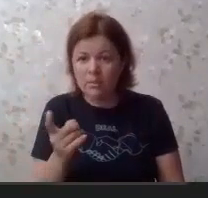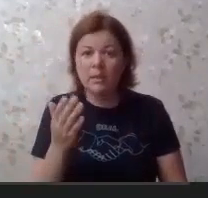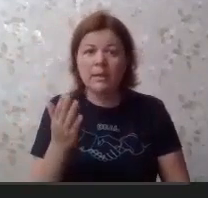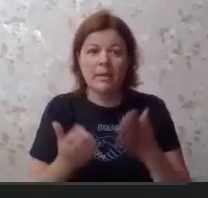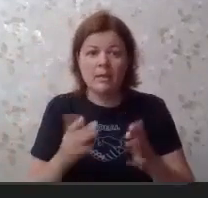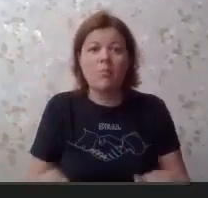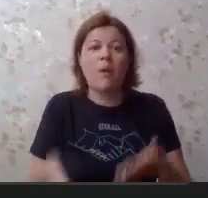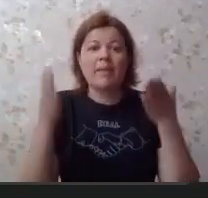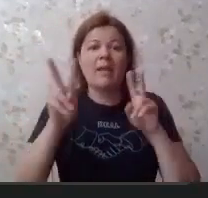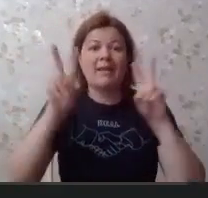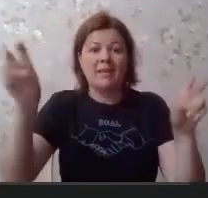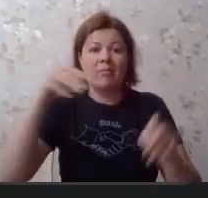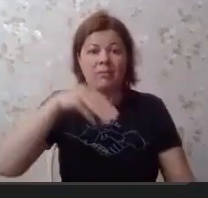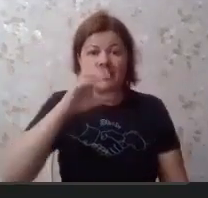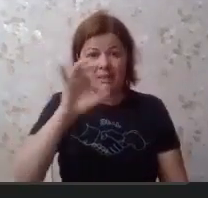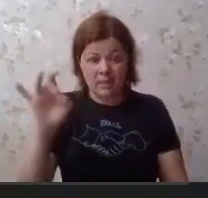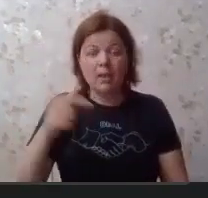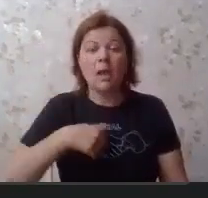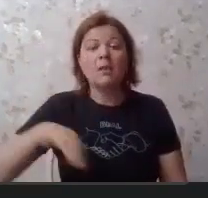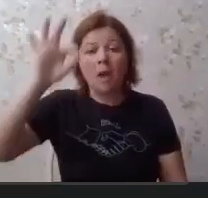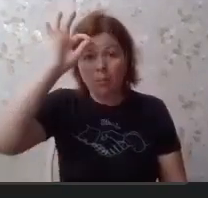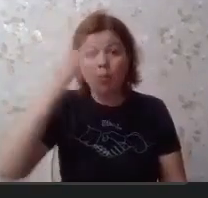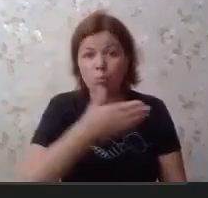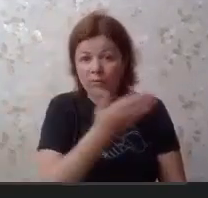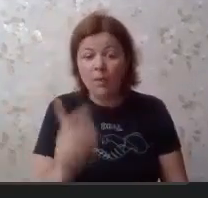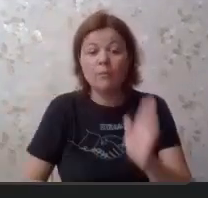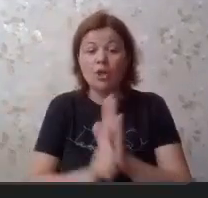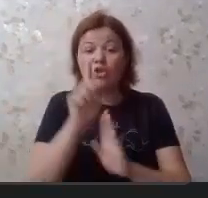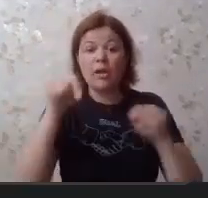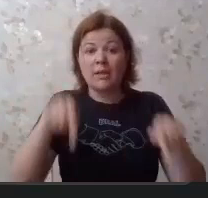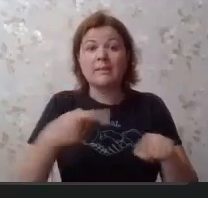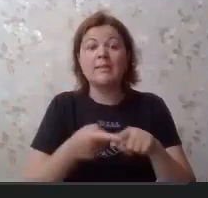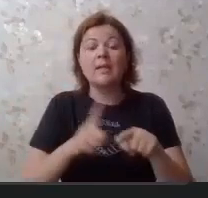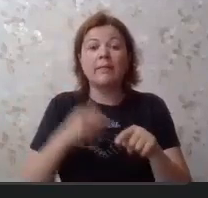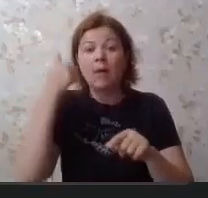затронули тему ТСР, то напомню, что с этого года у нас